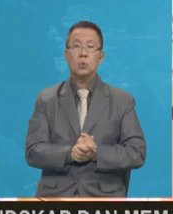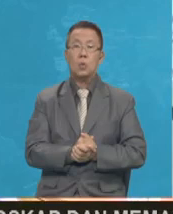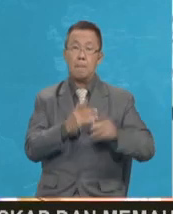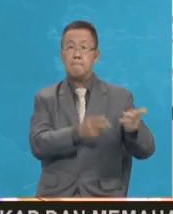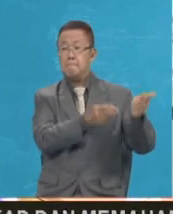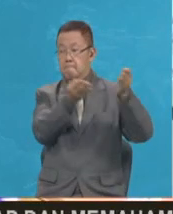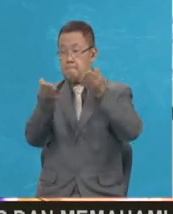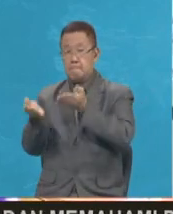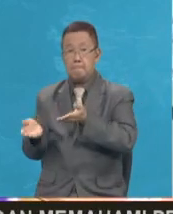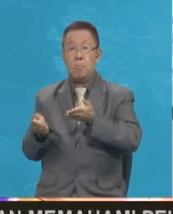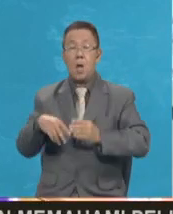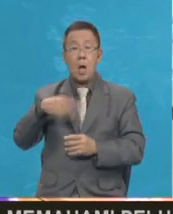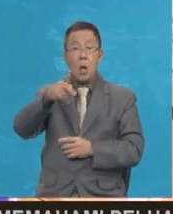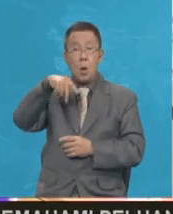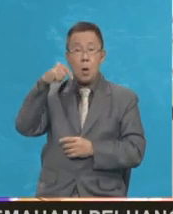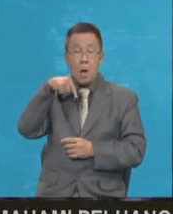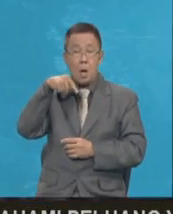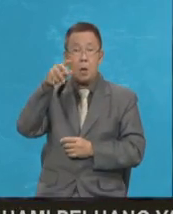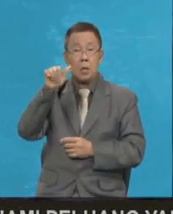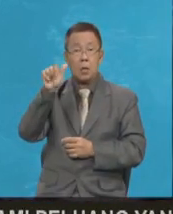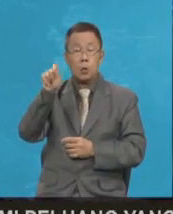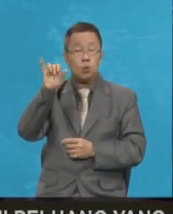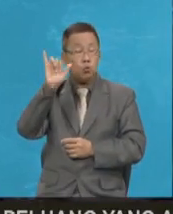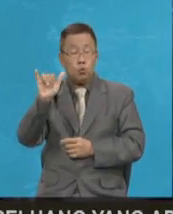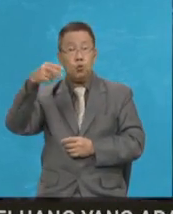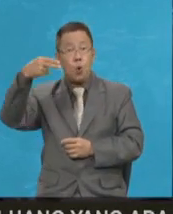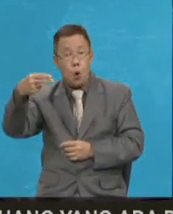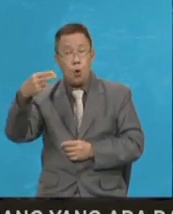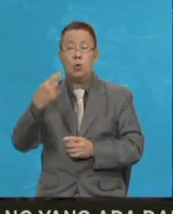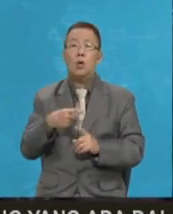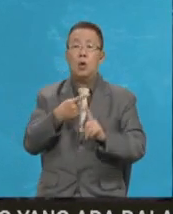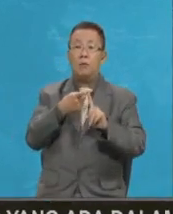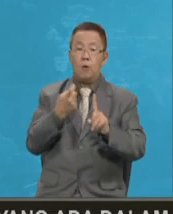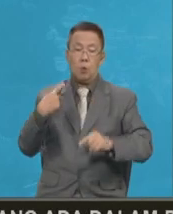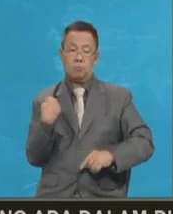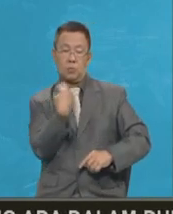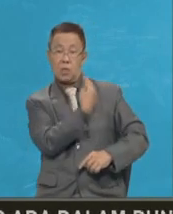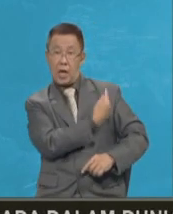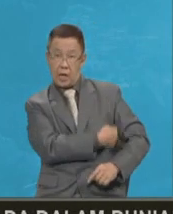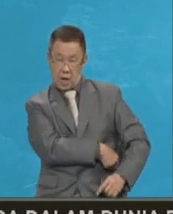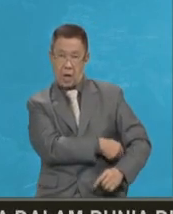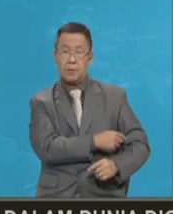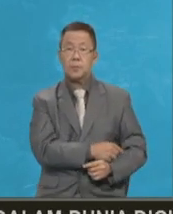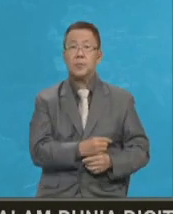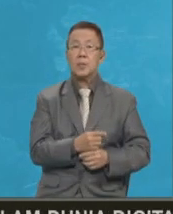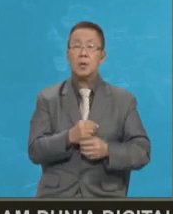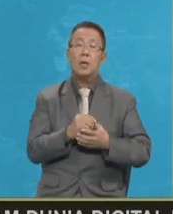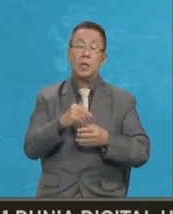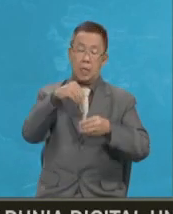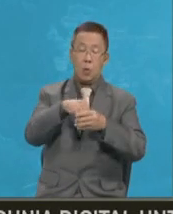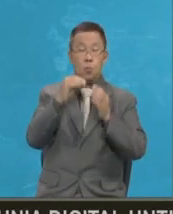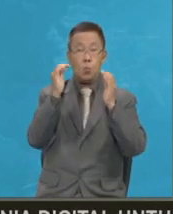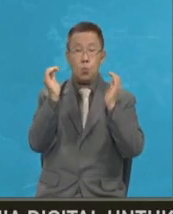Hai penyerahannya disempurnakan oleh Puan yang terutama youtubess are istimewa dan mutlak Republik Rakyat Cina ke negara Brunei